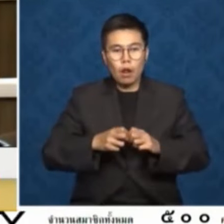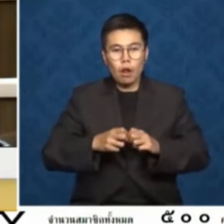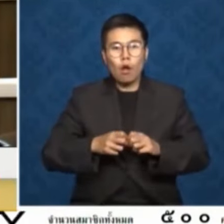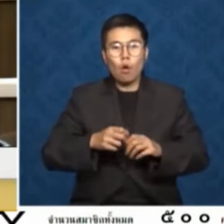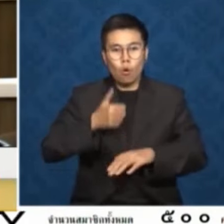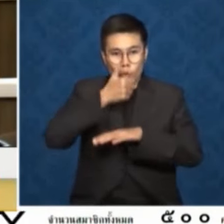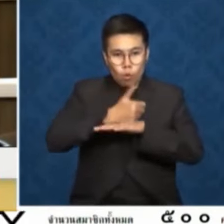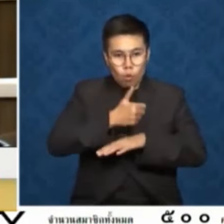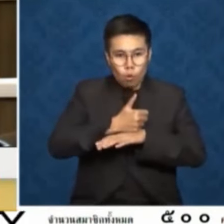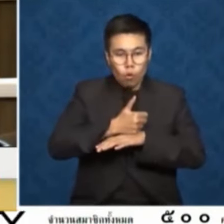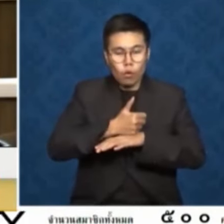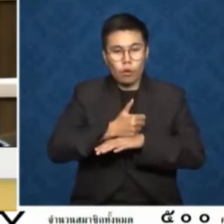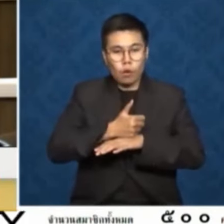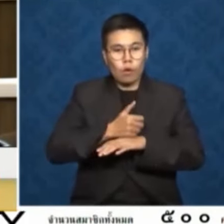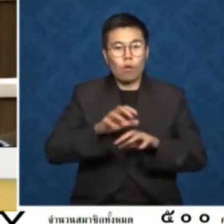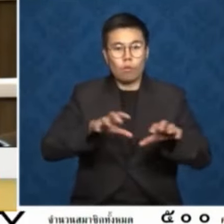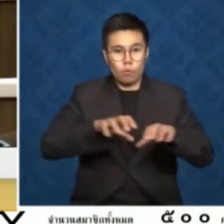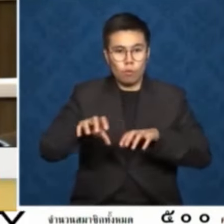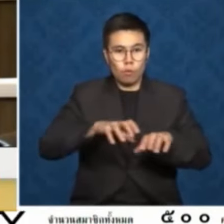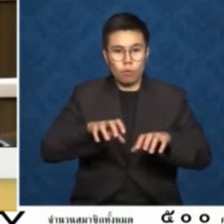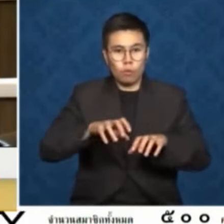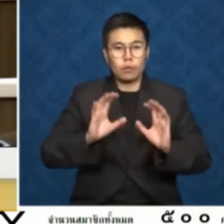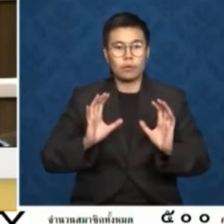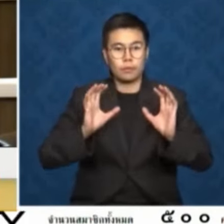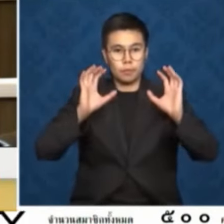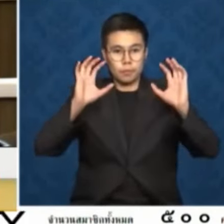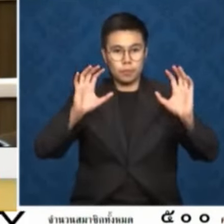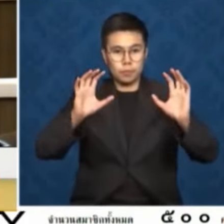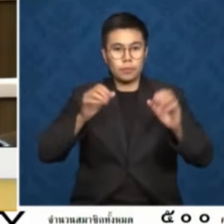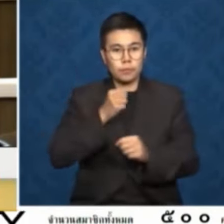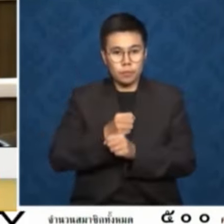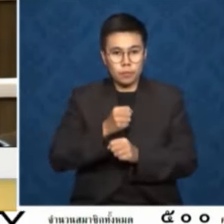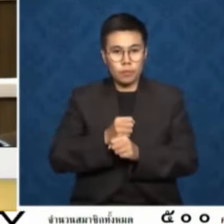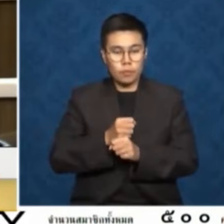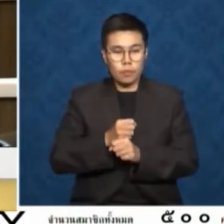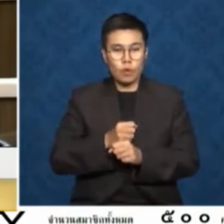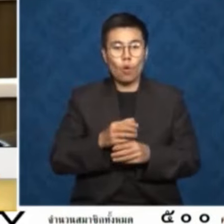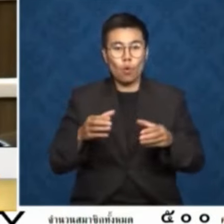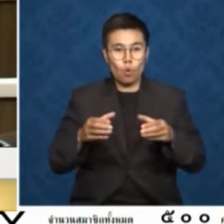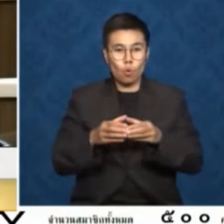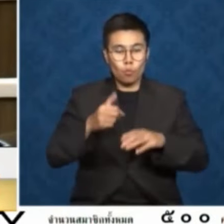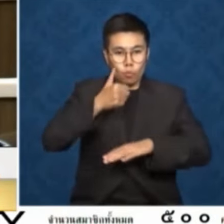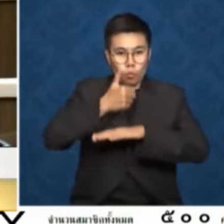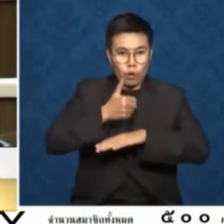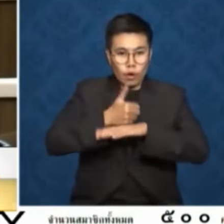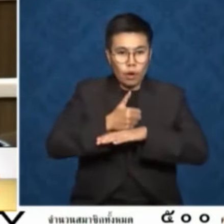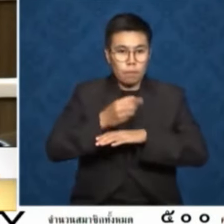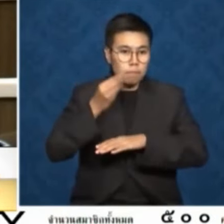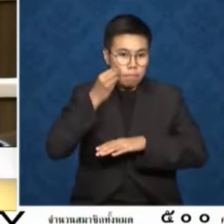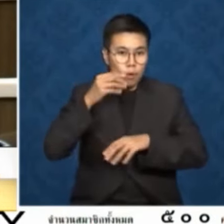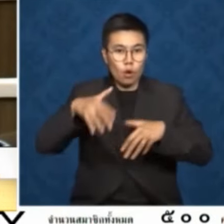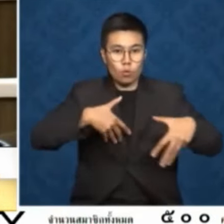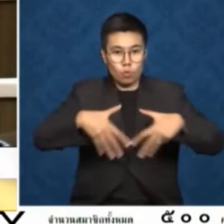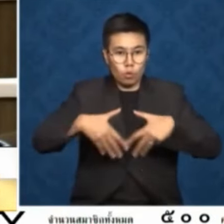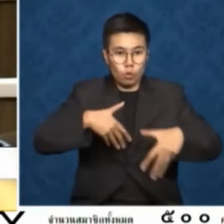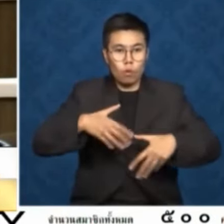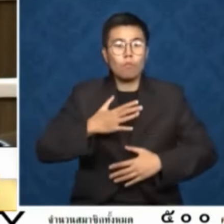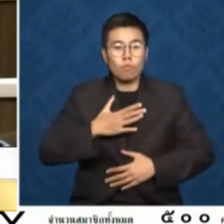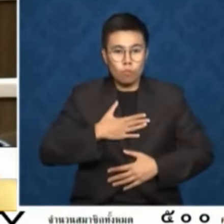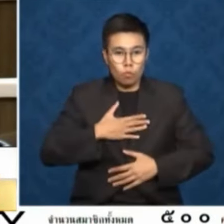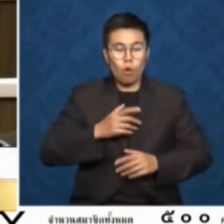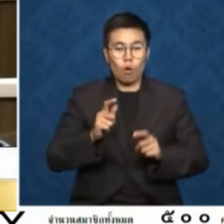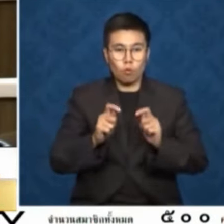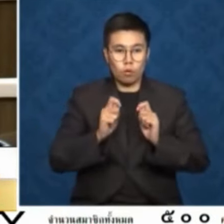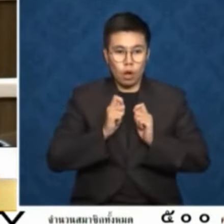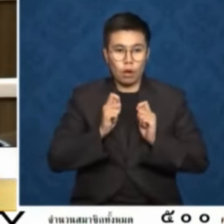ผู้บริหารท้องถิ่นข้าราชการส่วนท้องถิ่นและกลุ่มผู้นำชุมชนท่านประธานที่เคารพครับกับผมขออนุญาต